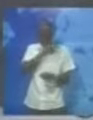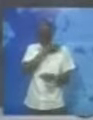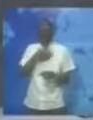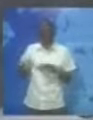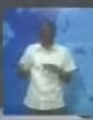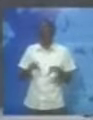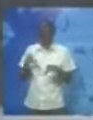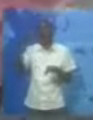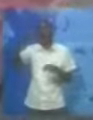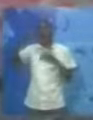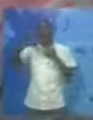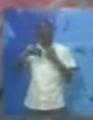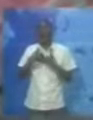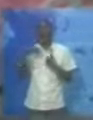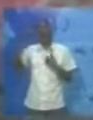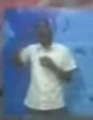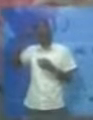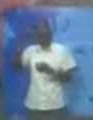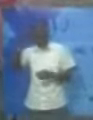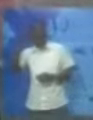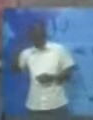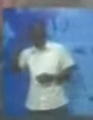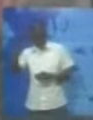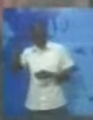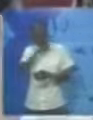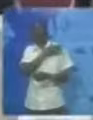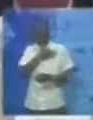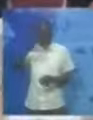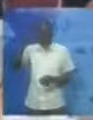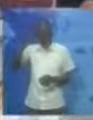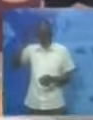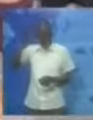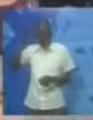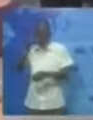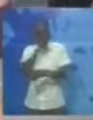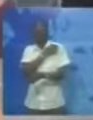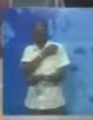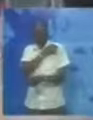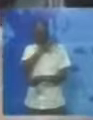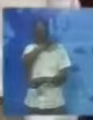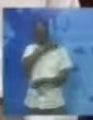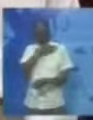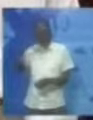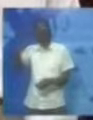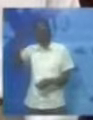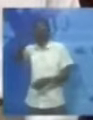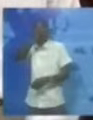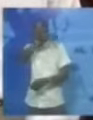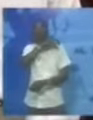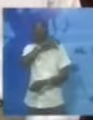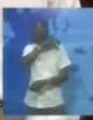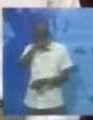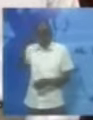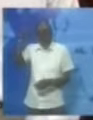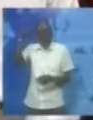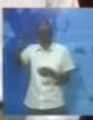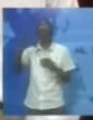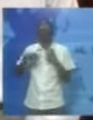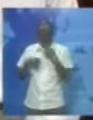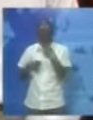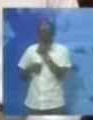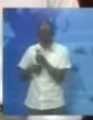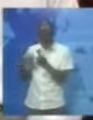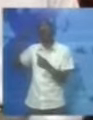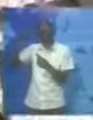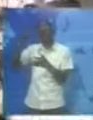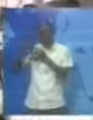pratique et bénéficié de l'expérience de leurs collègues de la Chine-Taïwan. Pour le chef de la mission médicale taïwanaise, il s'agissait là